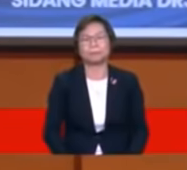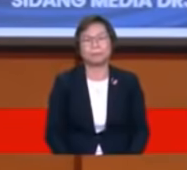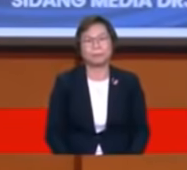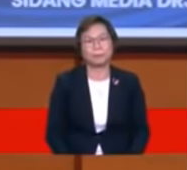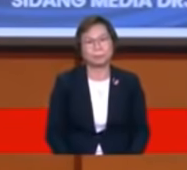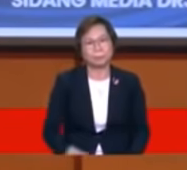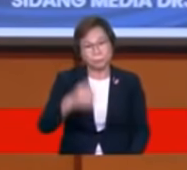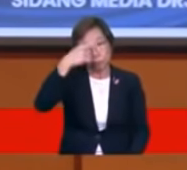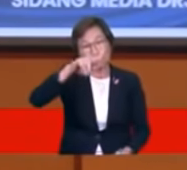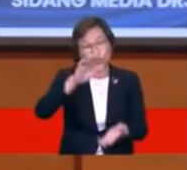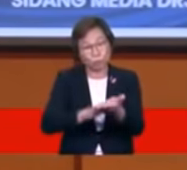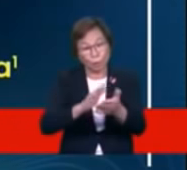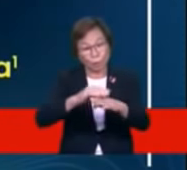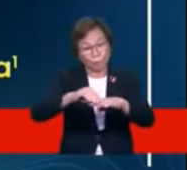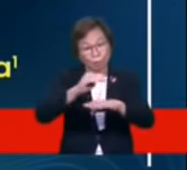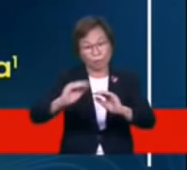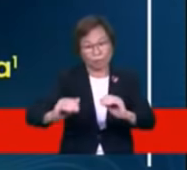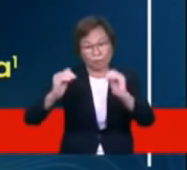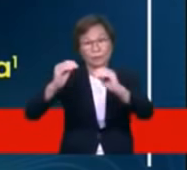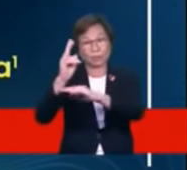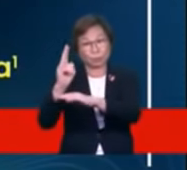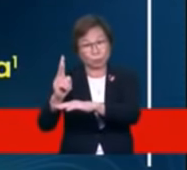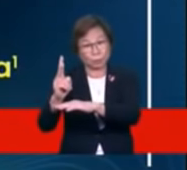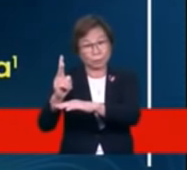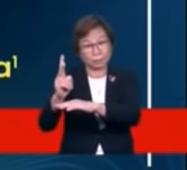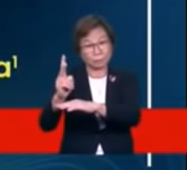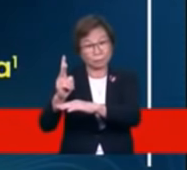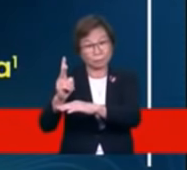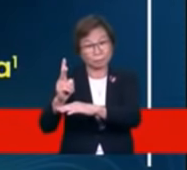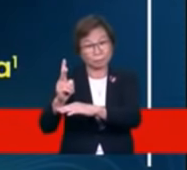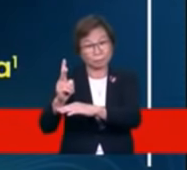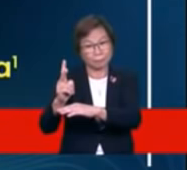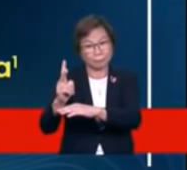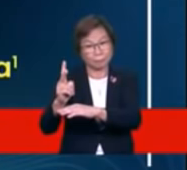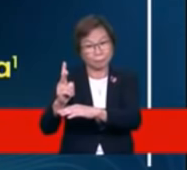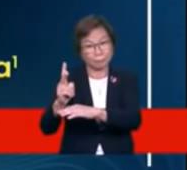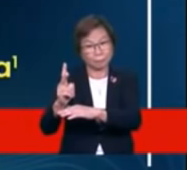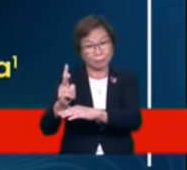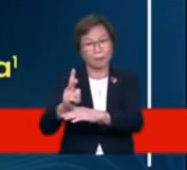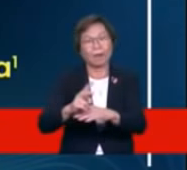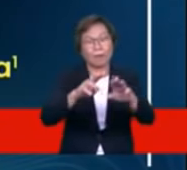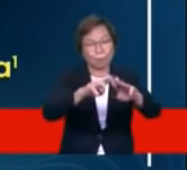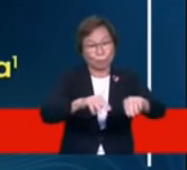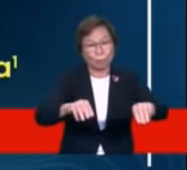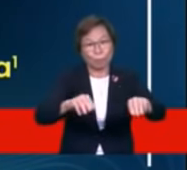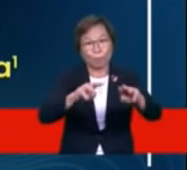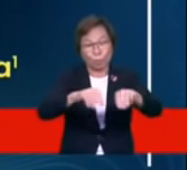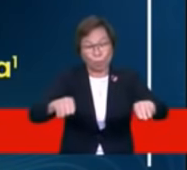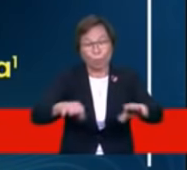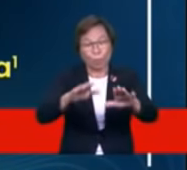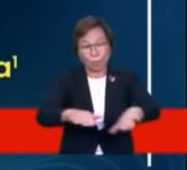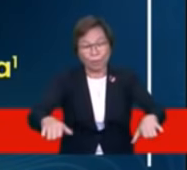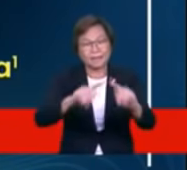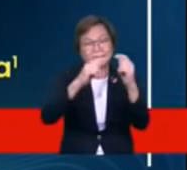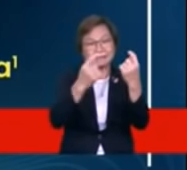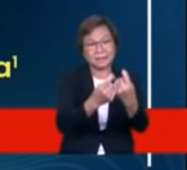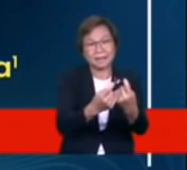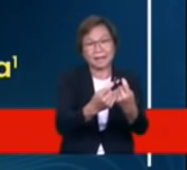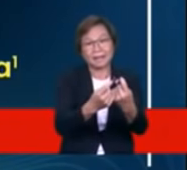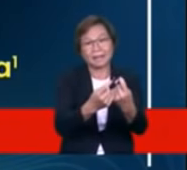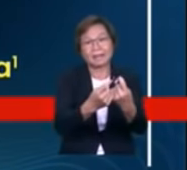untuk sekolah menengah dalam fasa Duo selain daripada murid tingkatan 6 semester 2